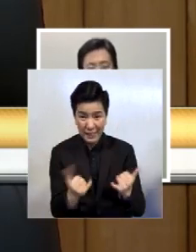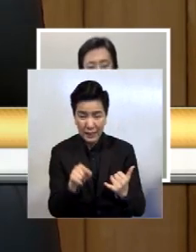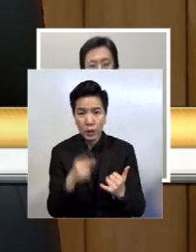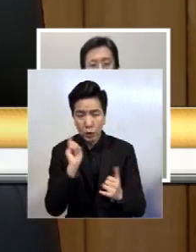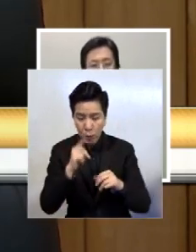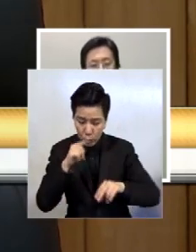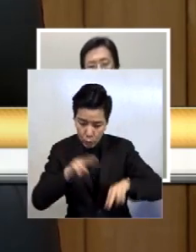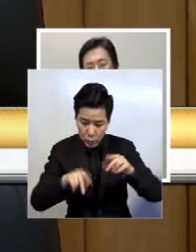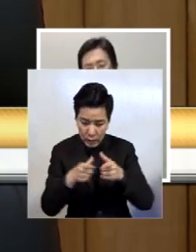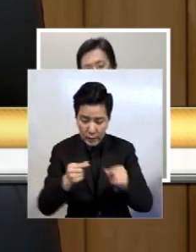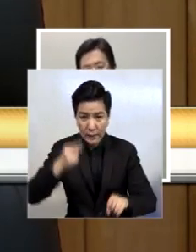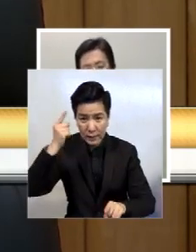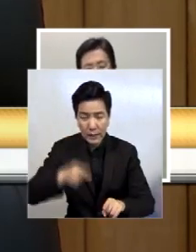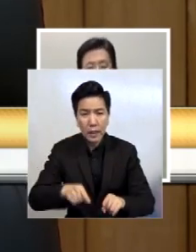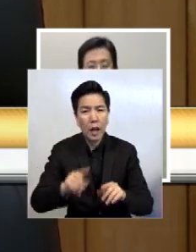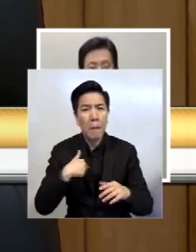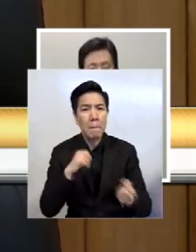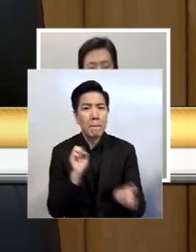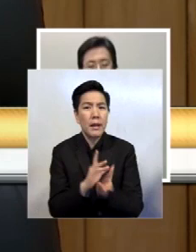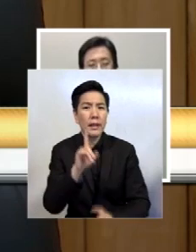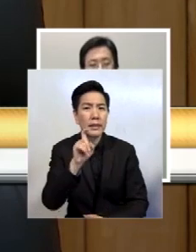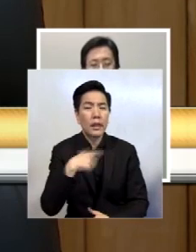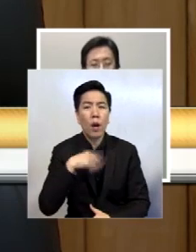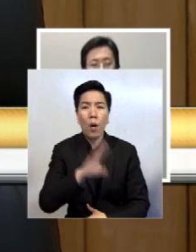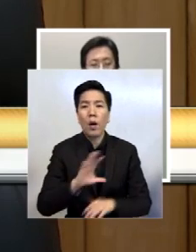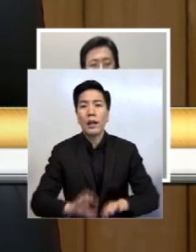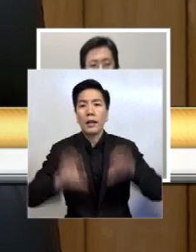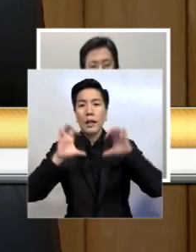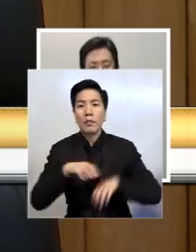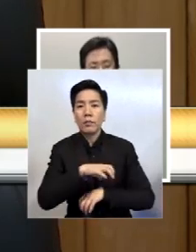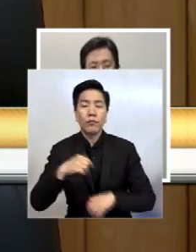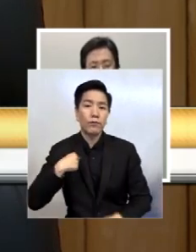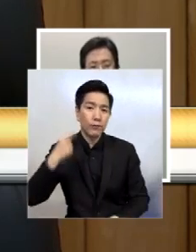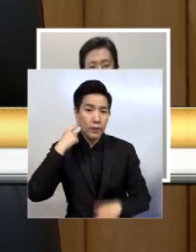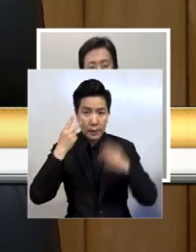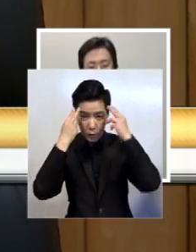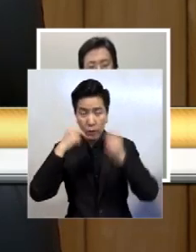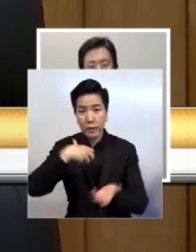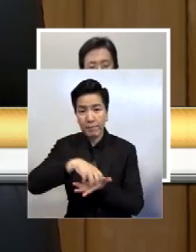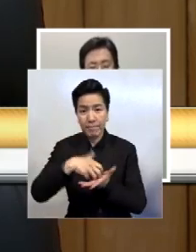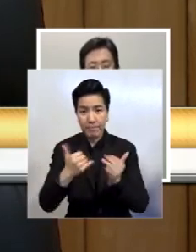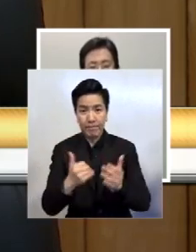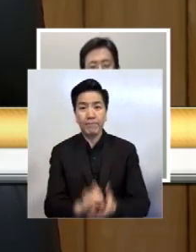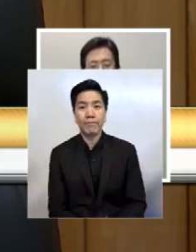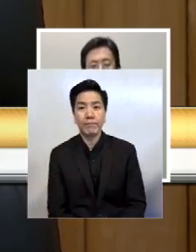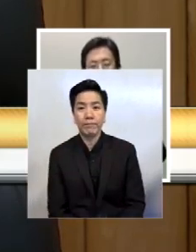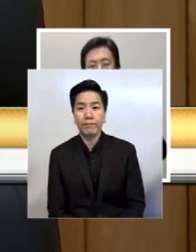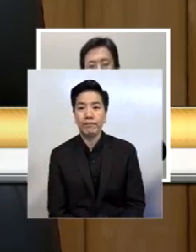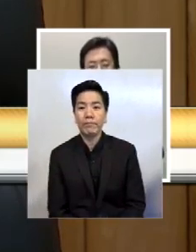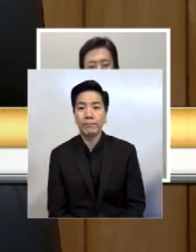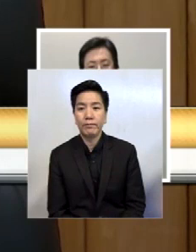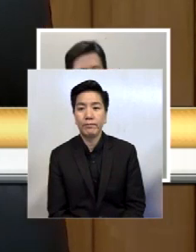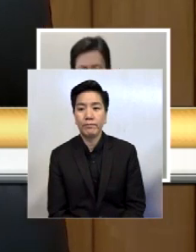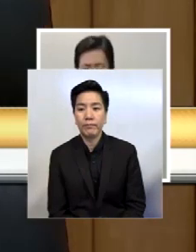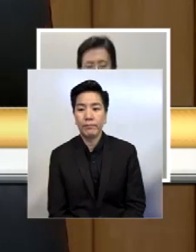ะต้องตรวจสอบหาข้อเท็จจริงเพราะว่าเกิดความเสียหายกับหน่วยงานภาครัฐลองไปฟังเสียงท่านนายกรัฐมนตรีครับ